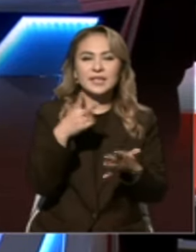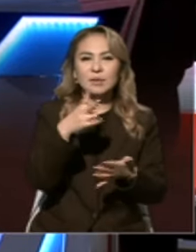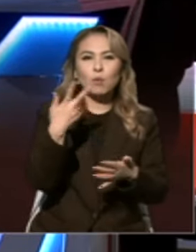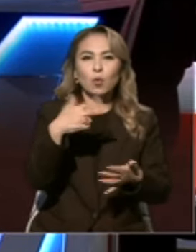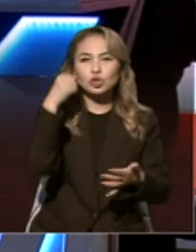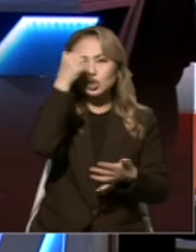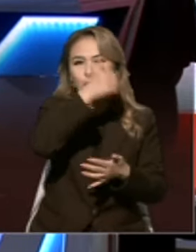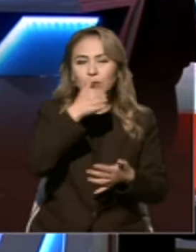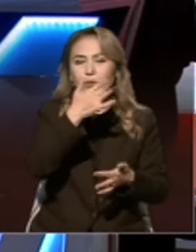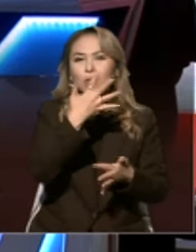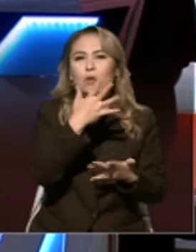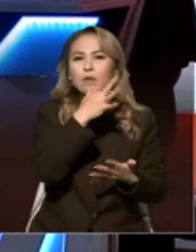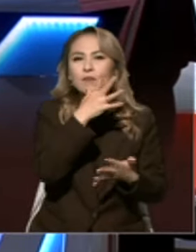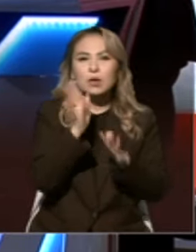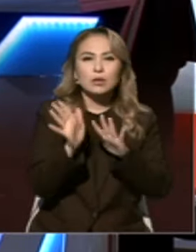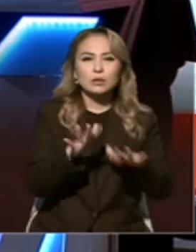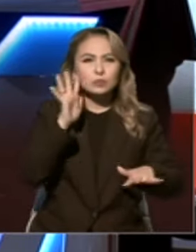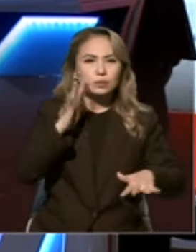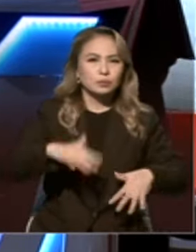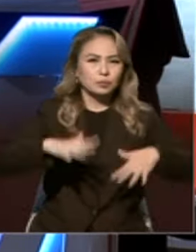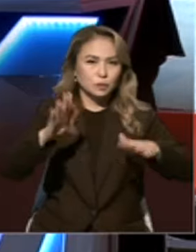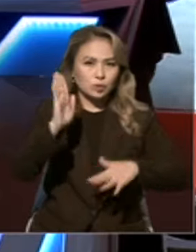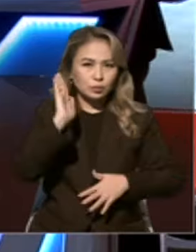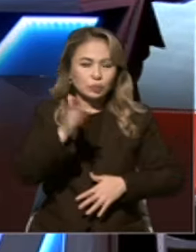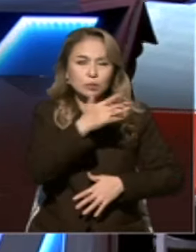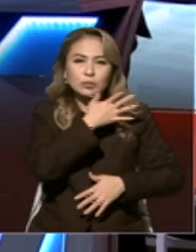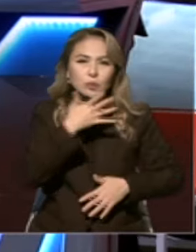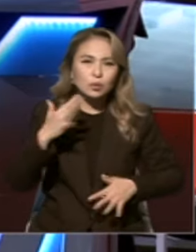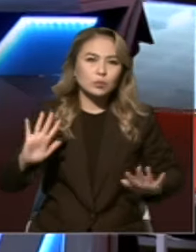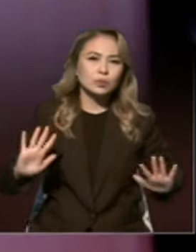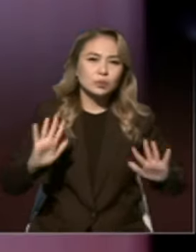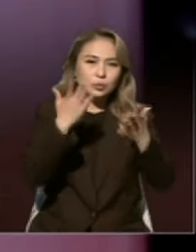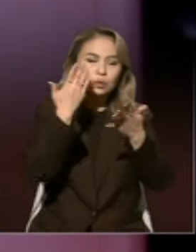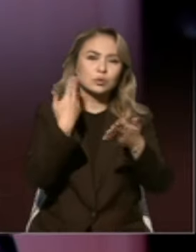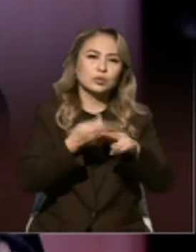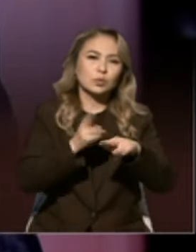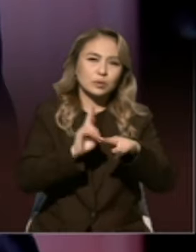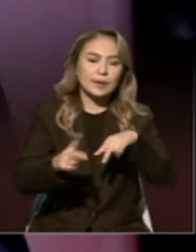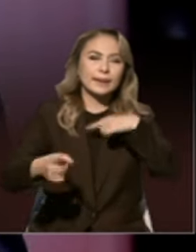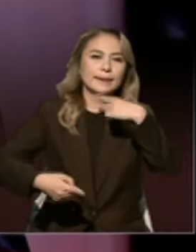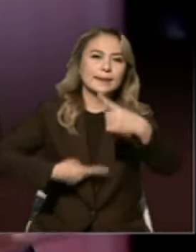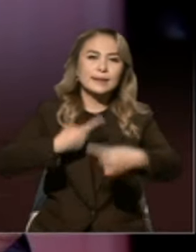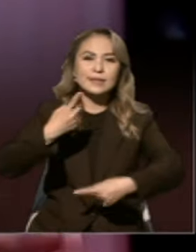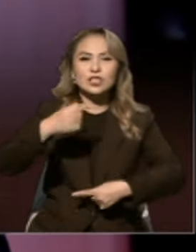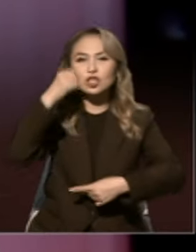дейін қаншама топан су басады, ол көп нәрсе. Сондықтан да біз келесі